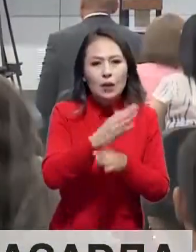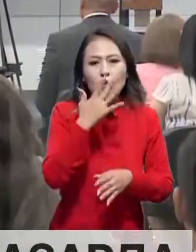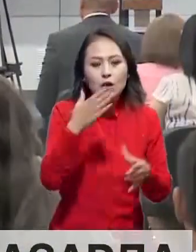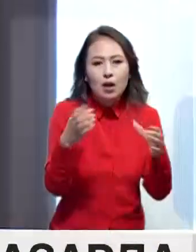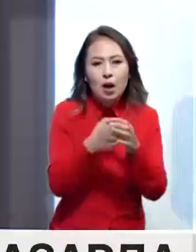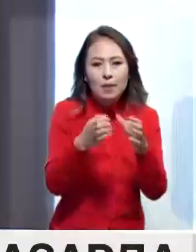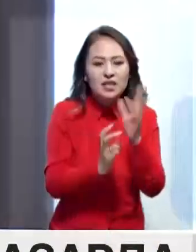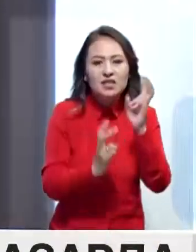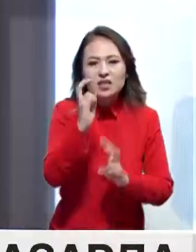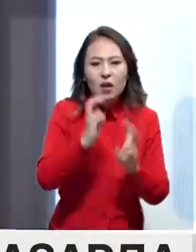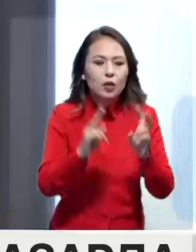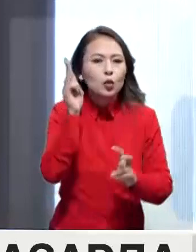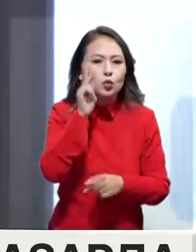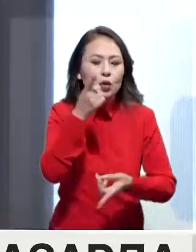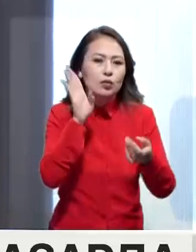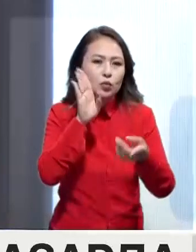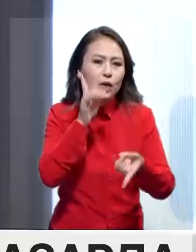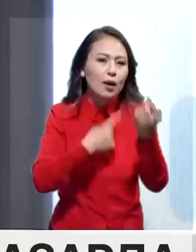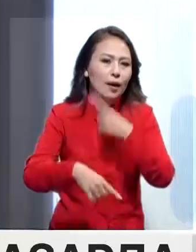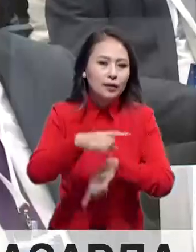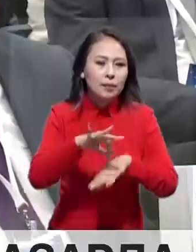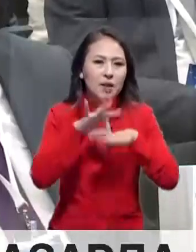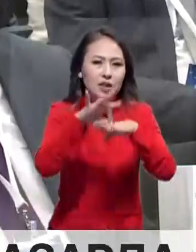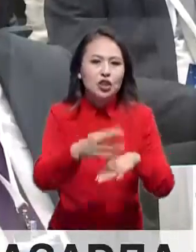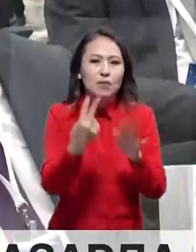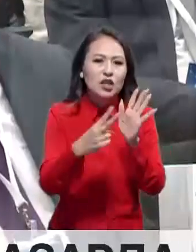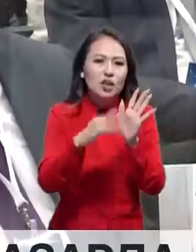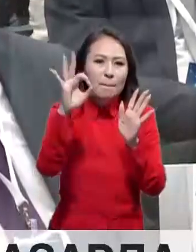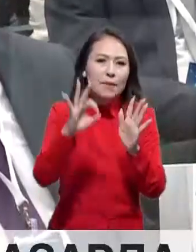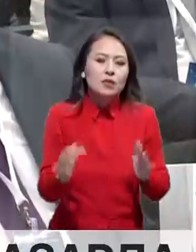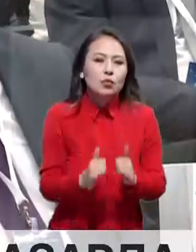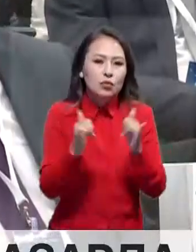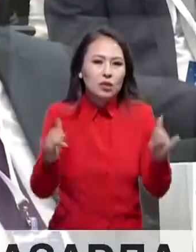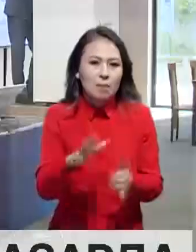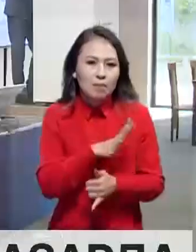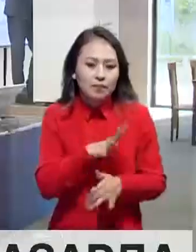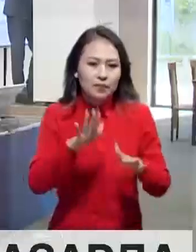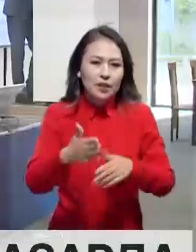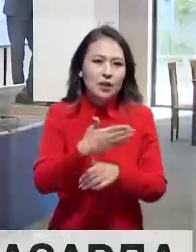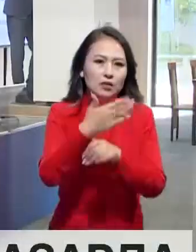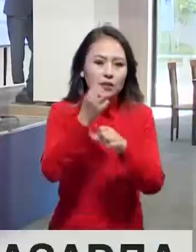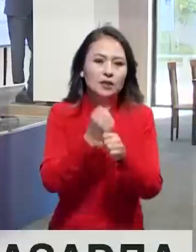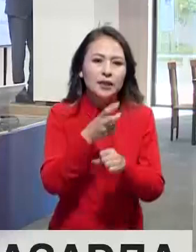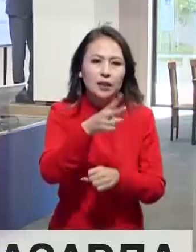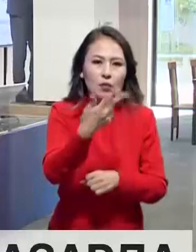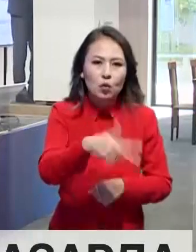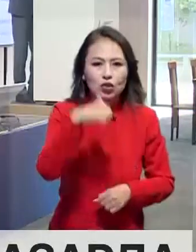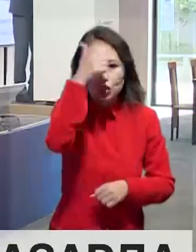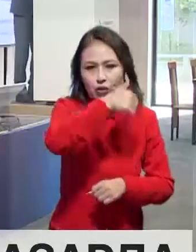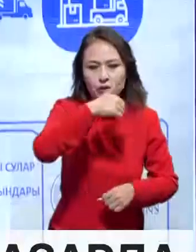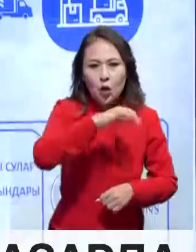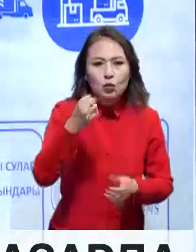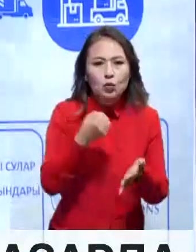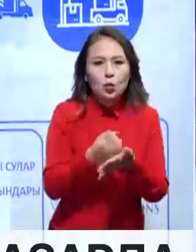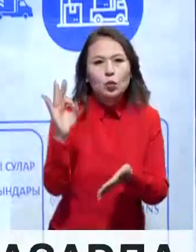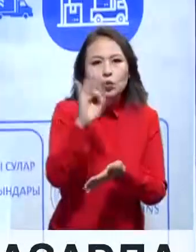компанияның зауыттарында суды қайта пайдалану көрсеткіші 27%-ға өскен. Ал тұрақты алау жағу көлемі 2030 жылға қарай 0-ге